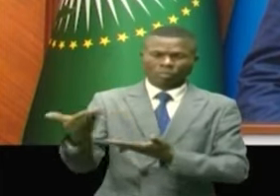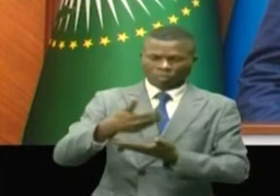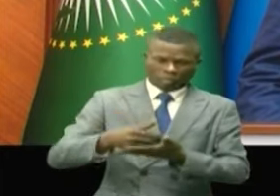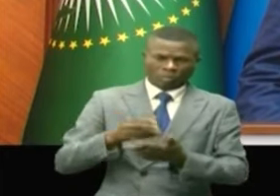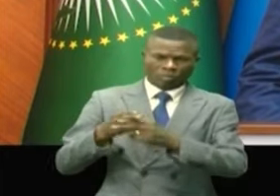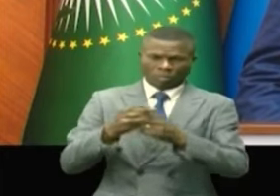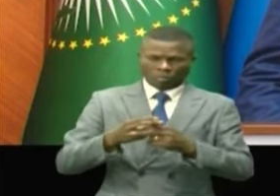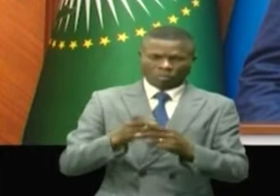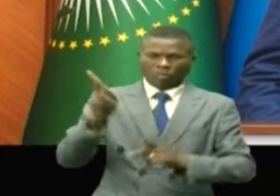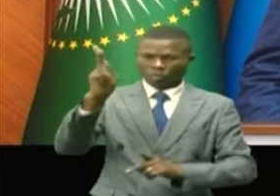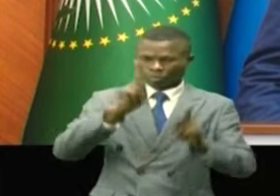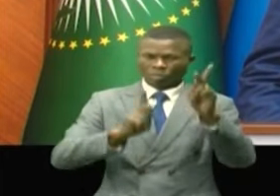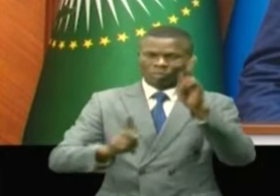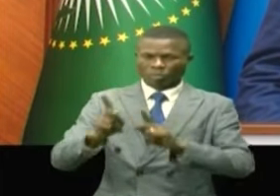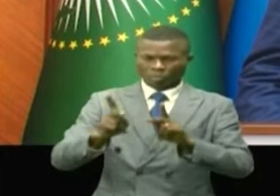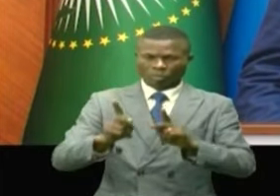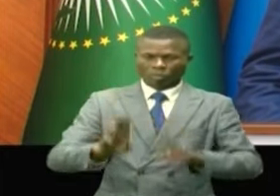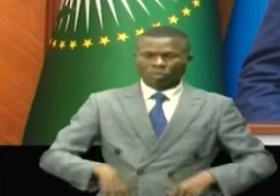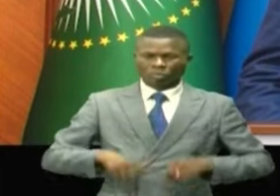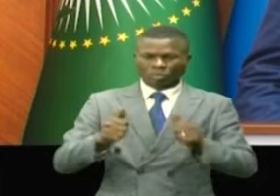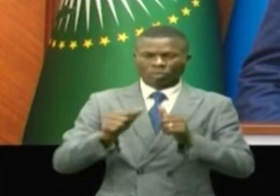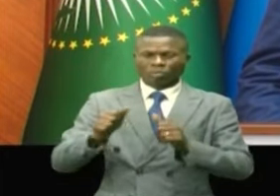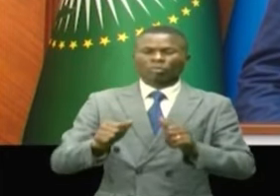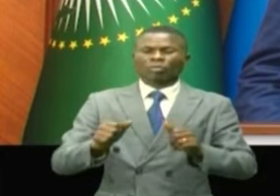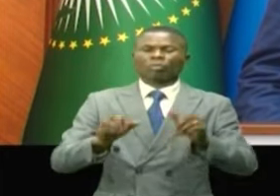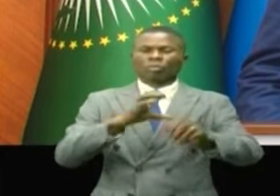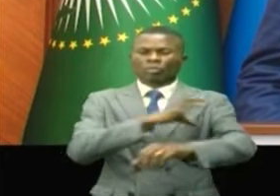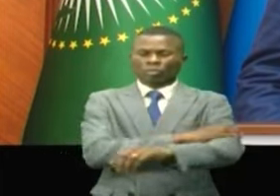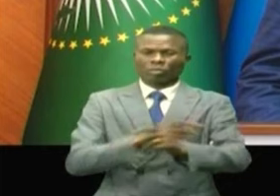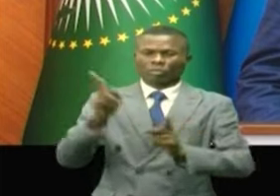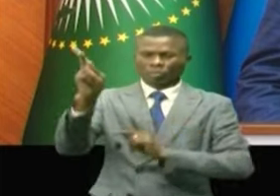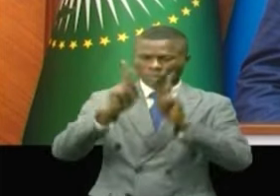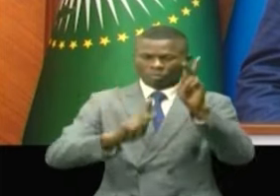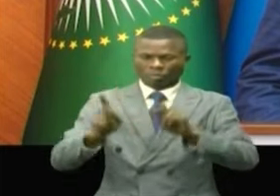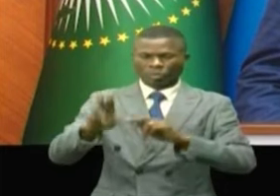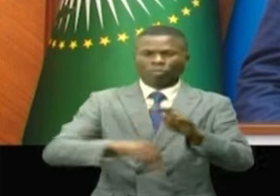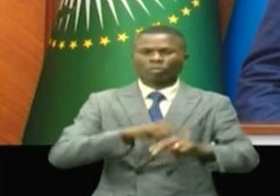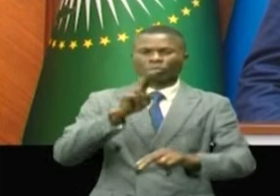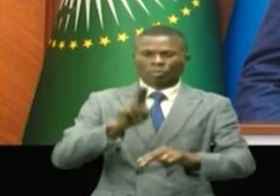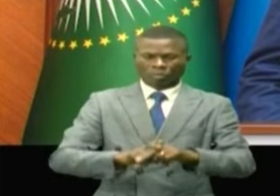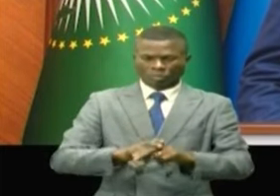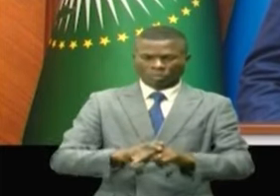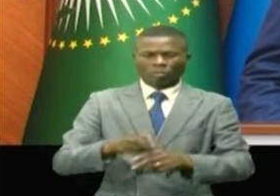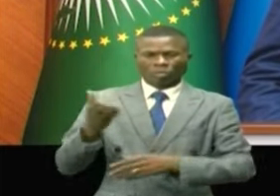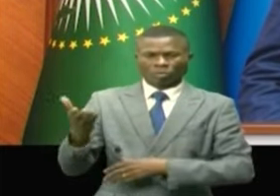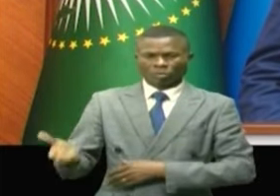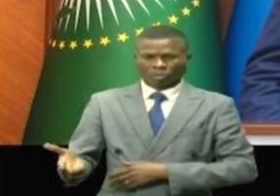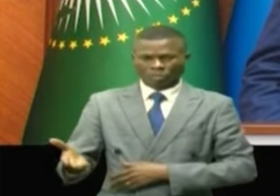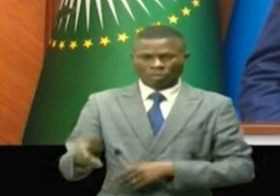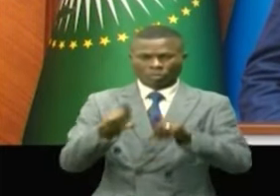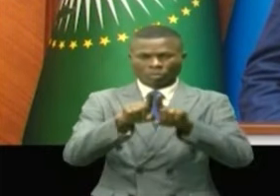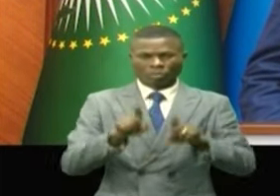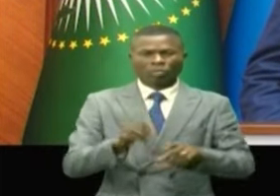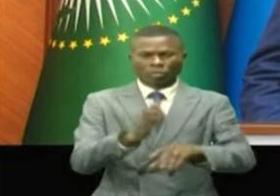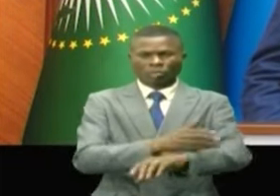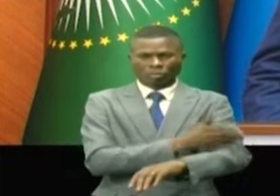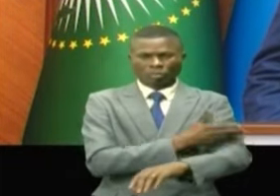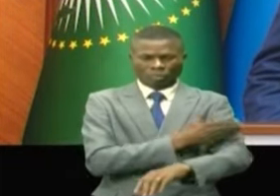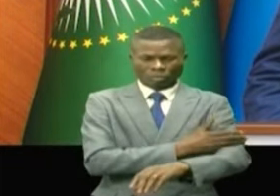sécurisé de nos populations à une vie civile et citoyenne normale d'une part et des avancées